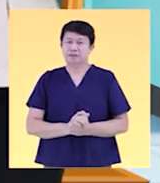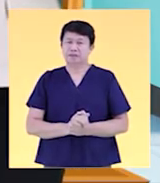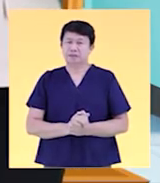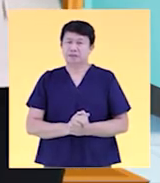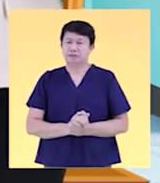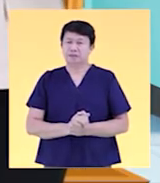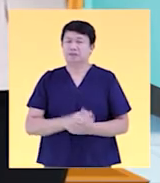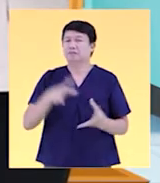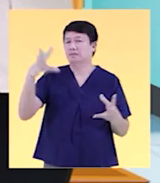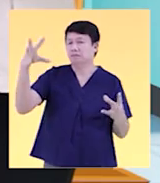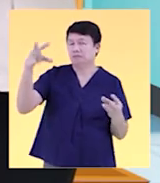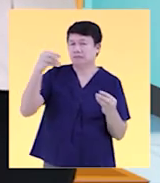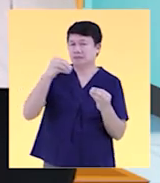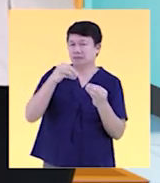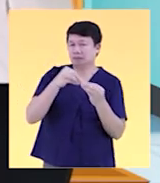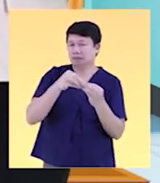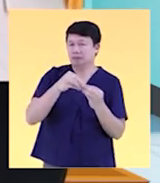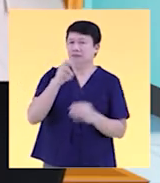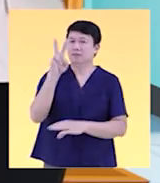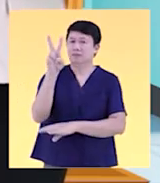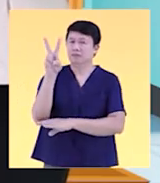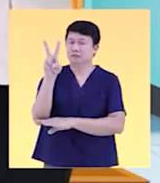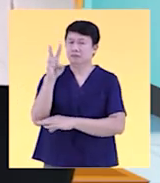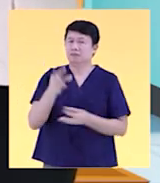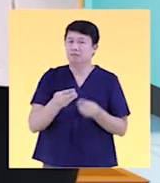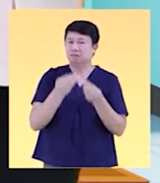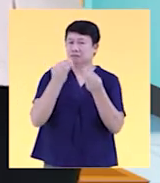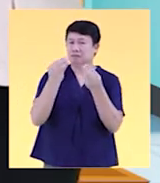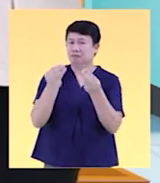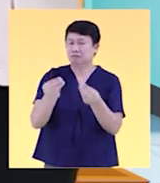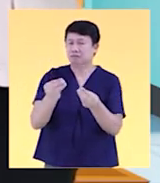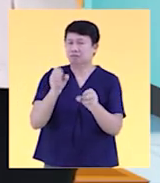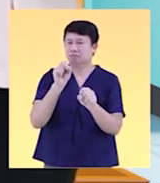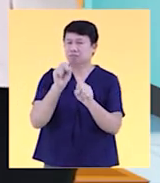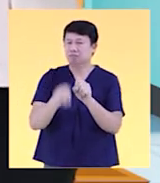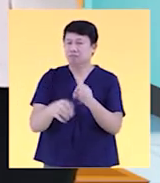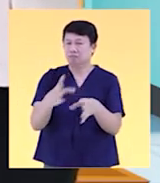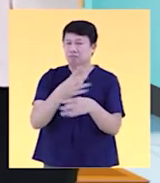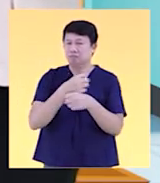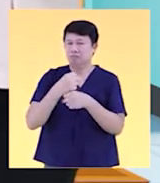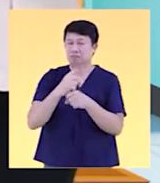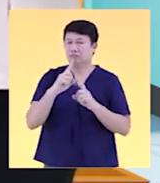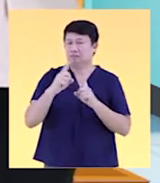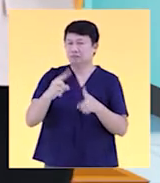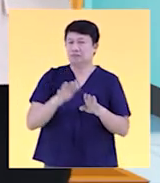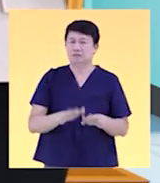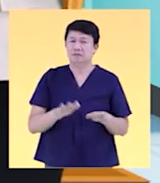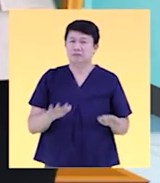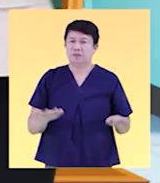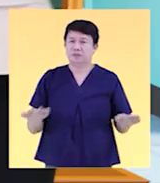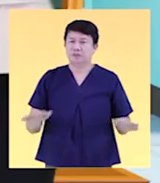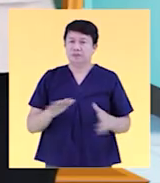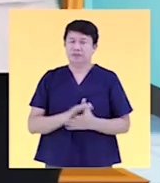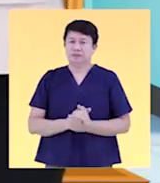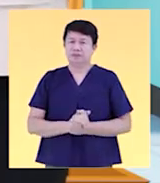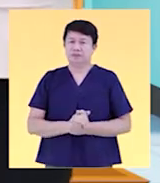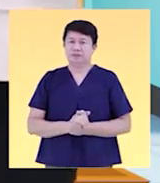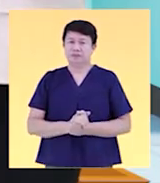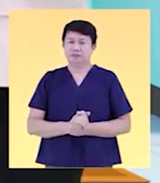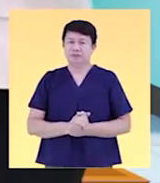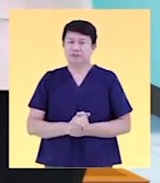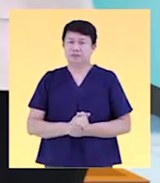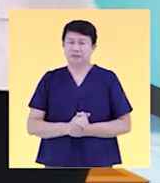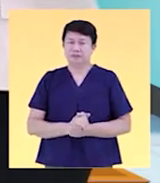Kaya, pagsamahin na natin ang dalawang given upang makuha ang sagot mga bata.